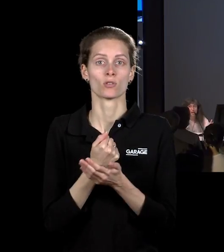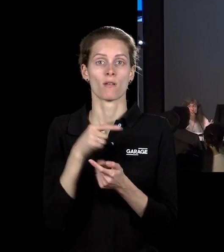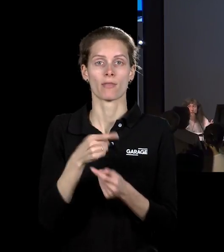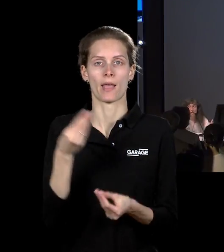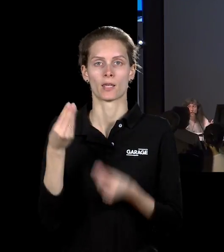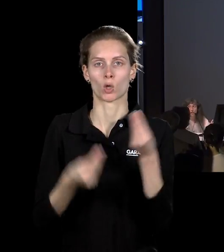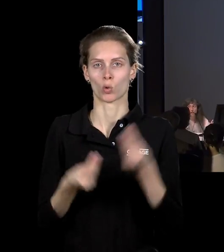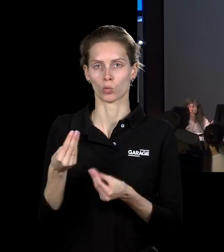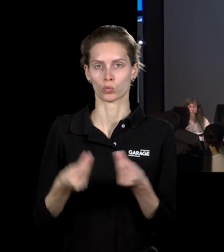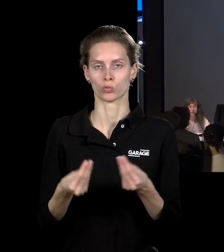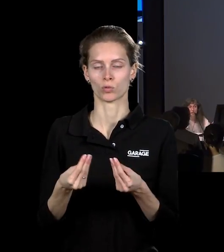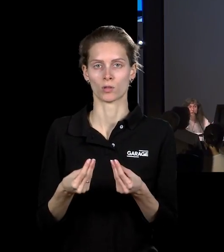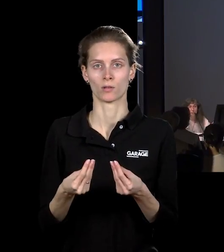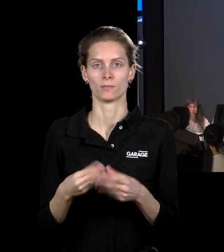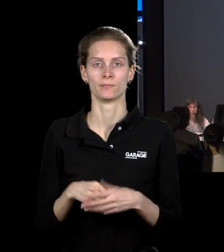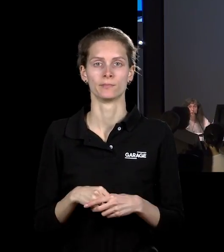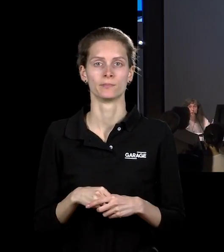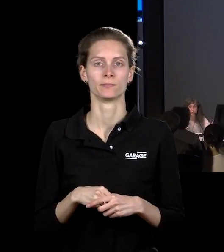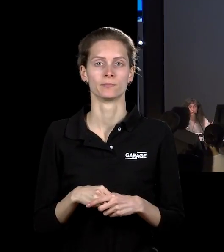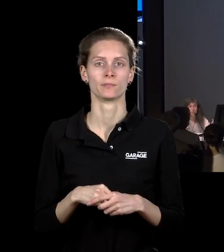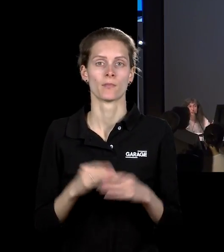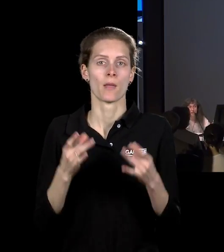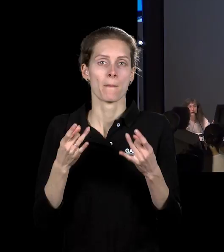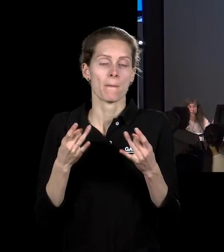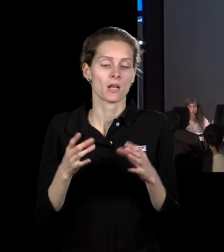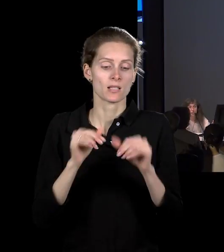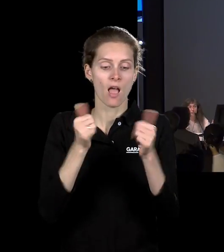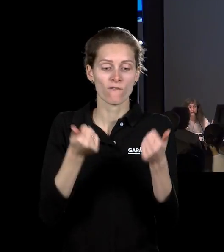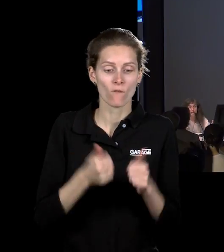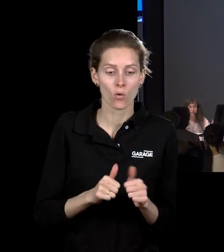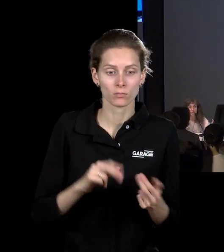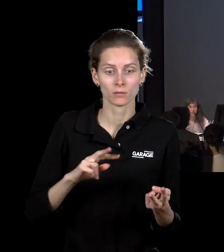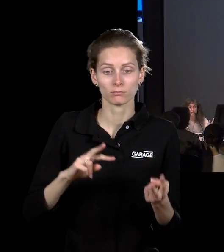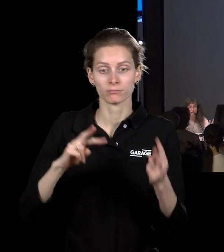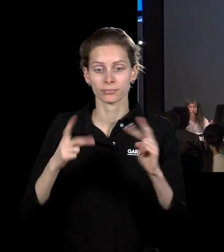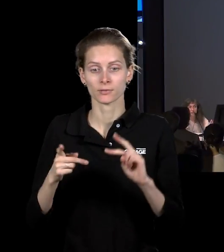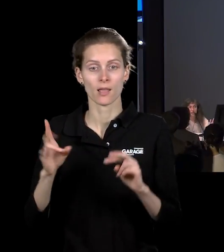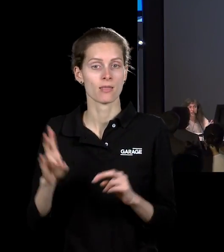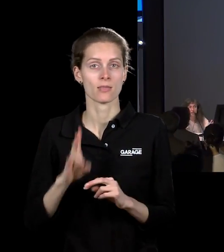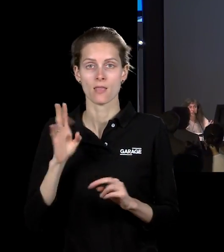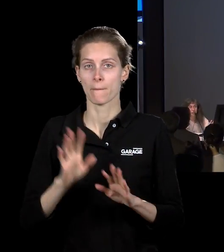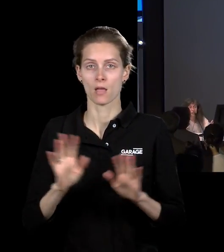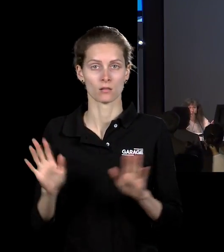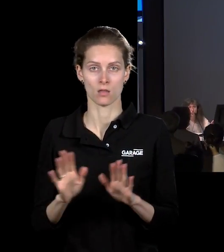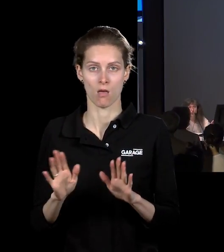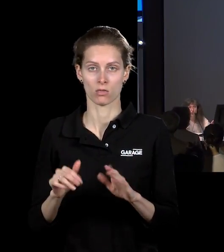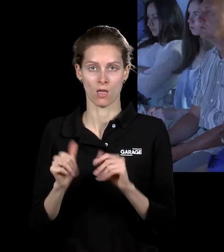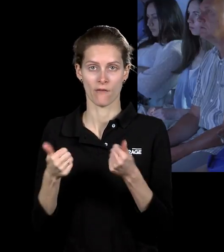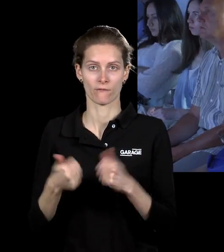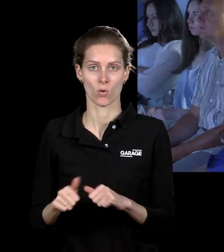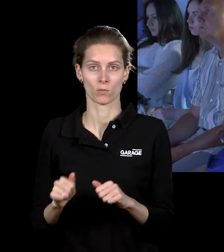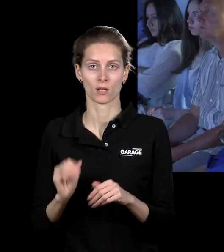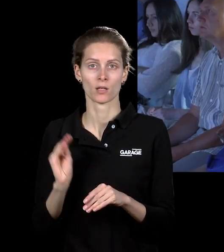игрушку, превращая его в некую вот эту простую форму, в непостоянную форму, вводя элемент вариативности, вводя элемент